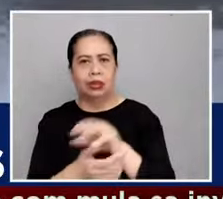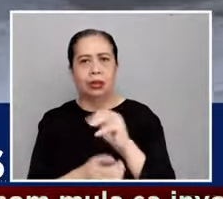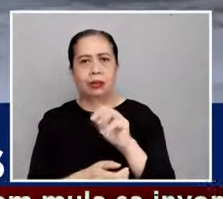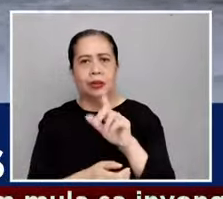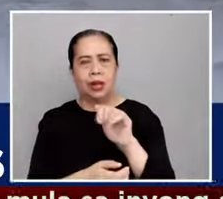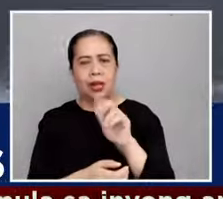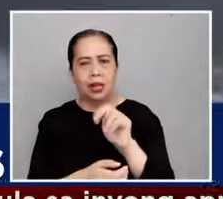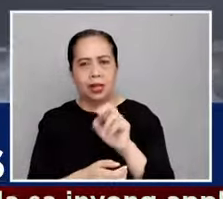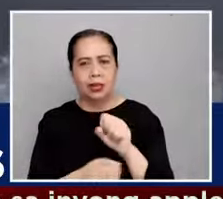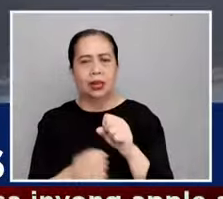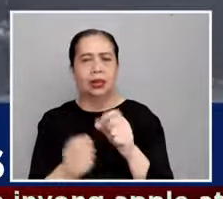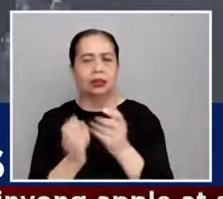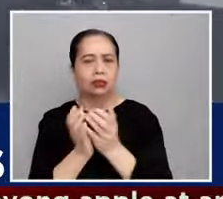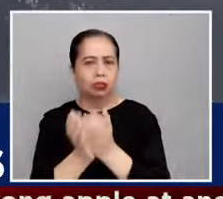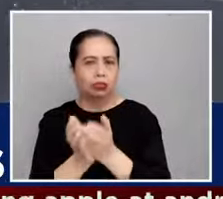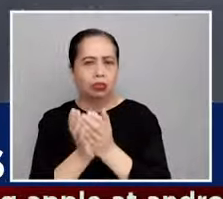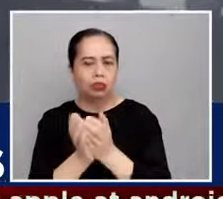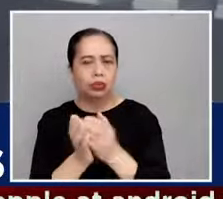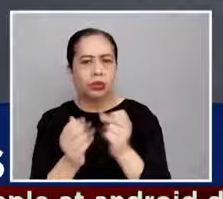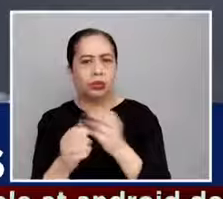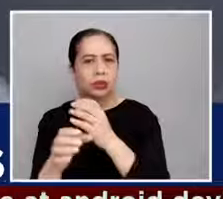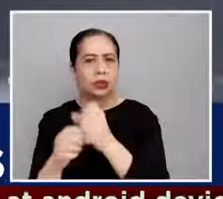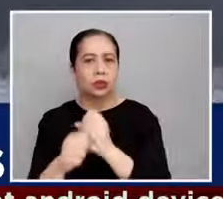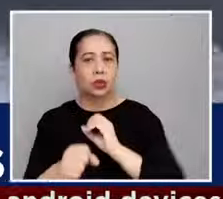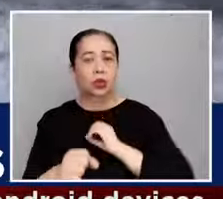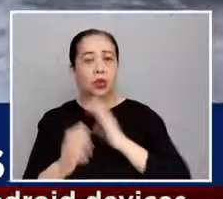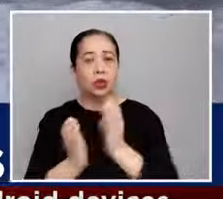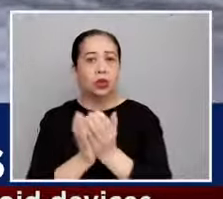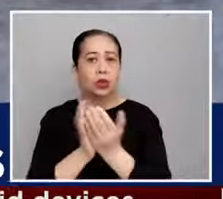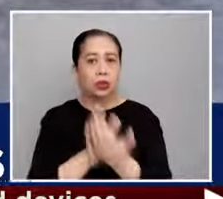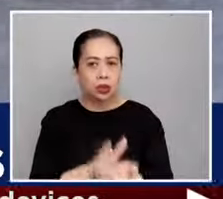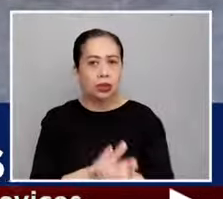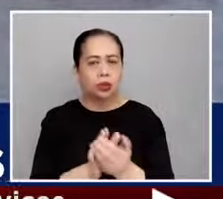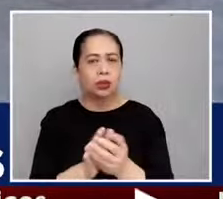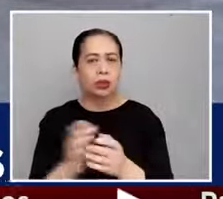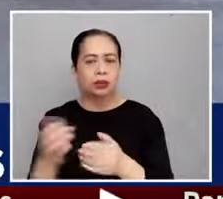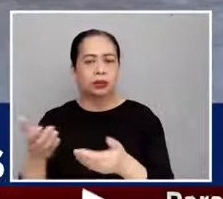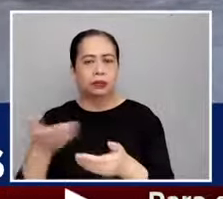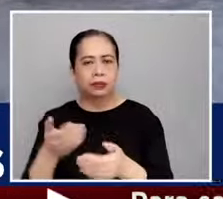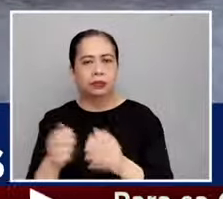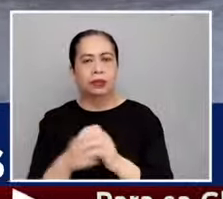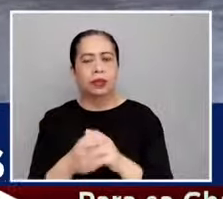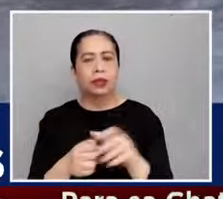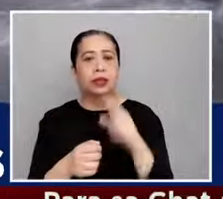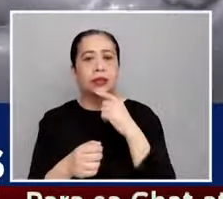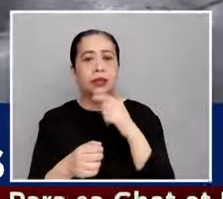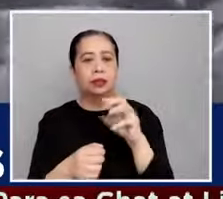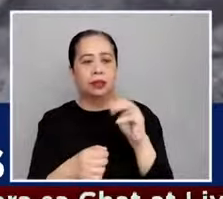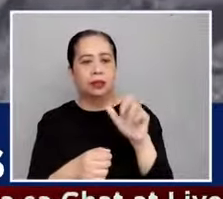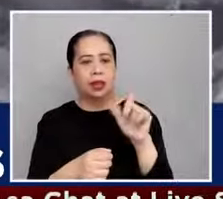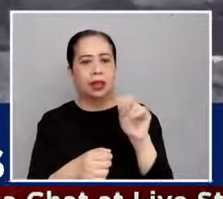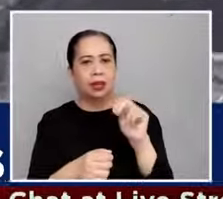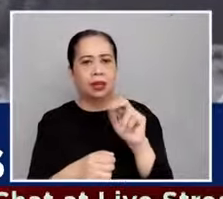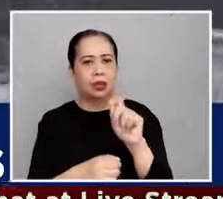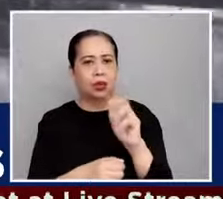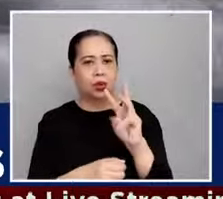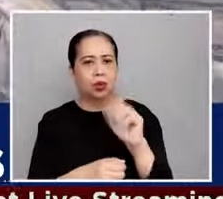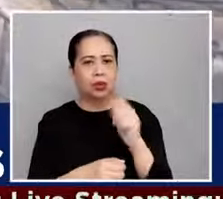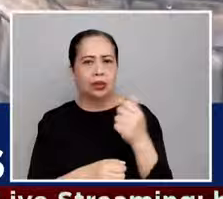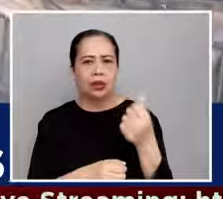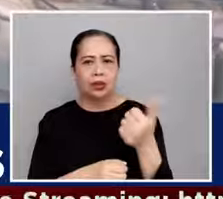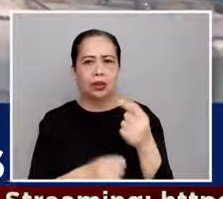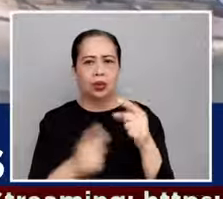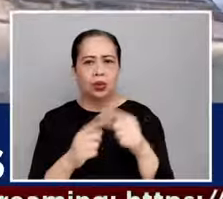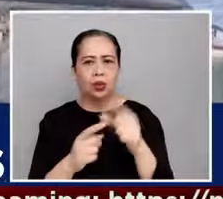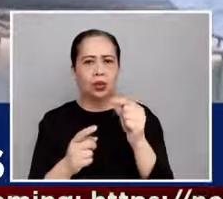Salvage Corporation na kinuha ng may-ari ng lumubog na barko. Sabi ng Malayan Towage, nasa